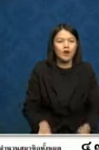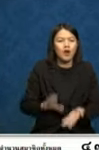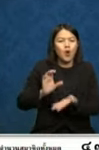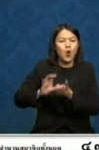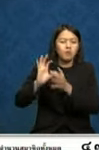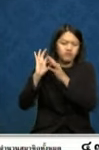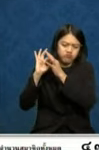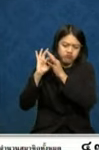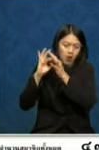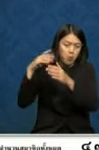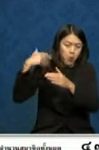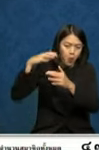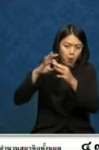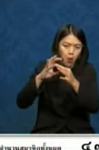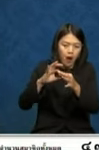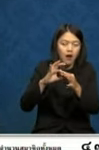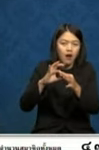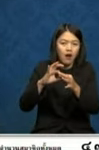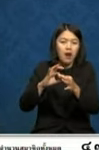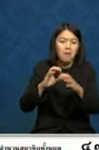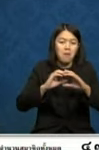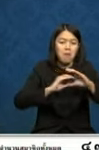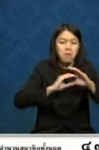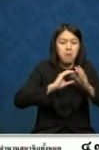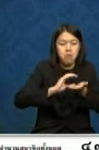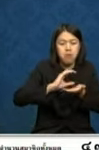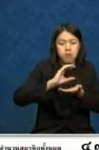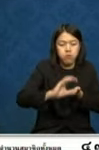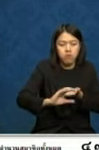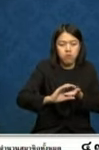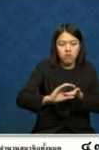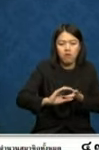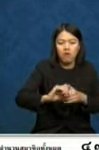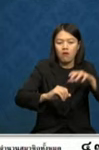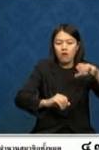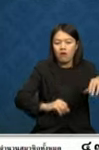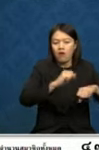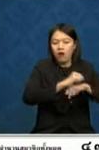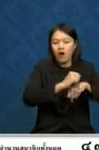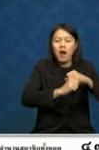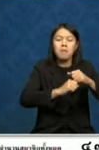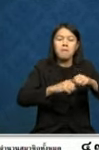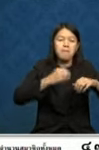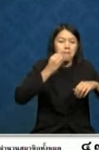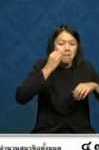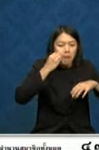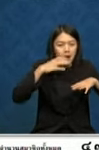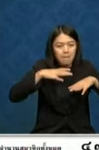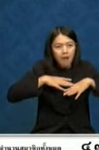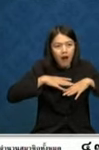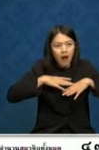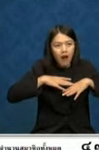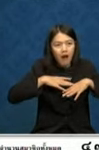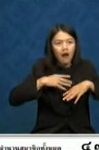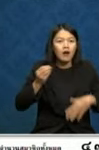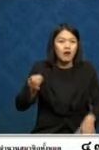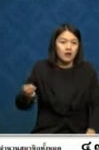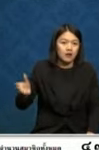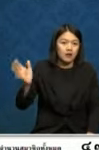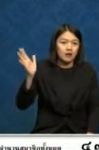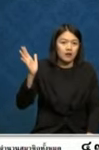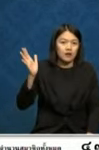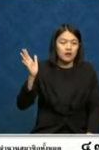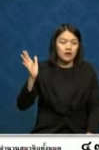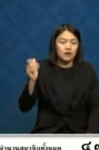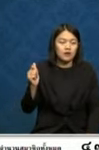ครับที่ยังต้องมาจ่ายในปีนี้อยู่ก็มีทั้งการสร้างสำนักงานบ้านพักสไลด์ขึ้นได้ขึ้นนะครับที่ผ่